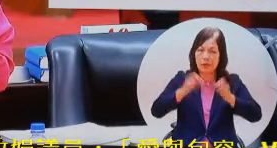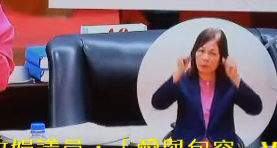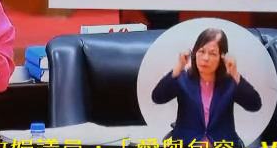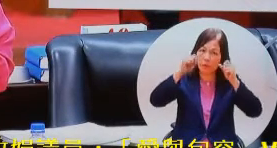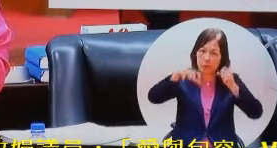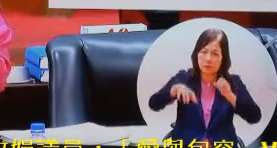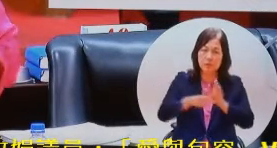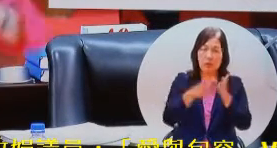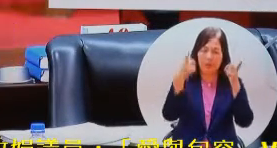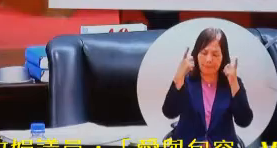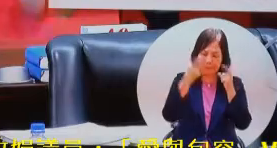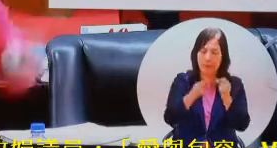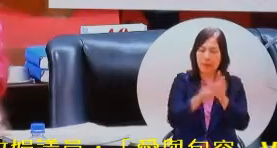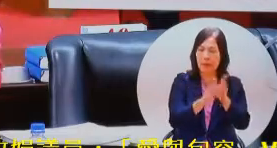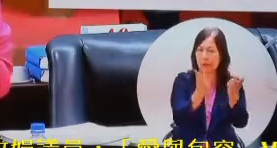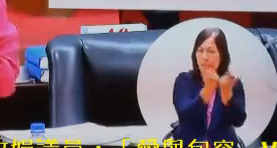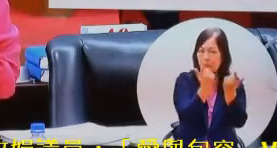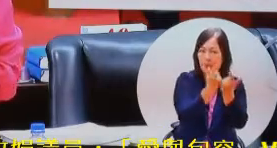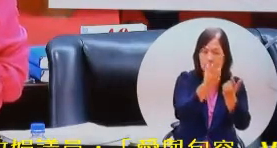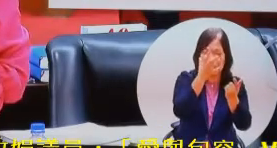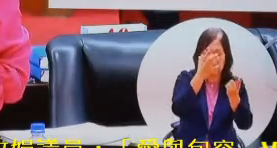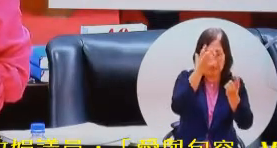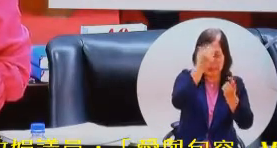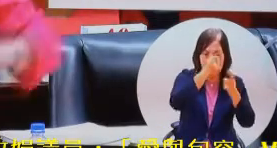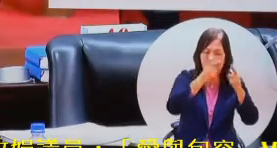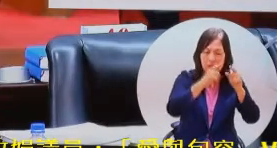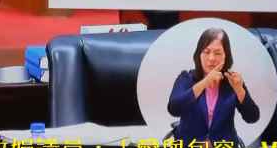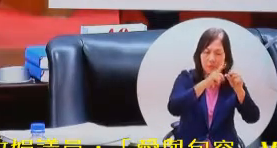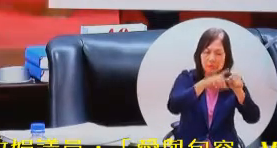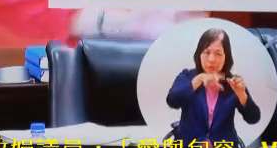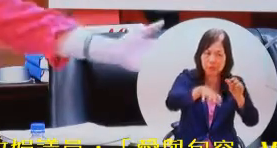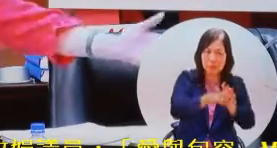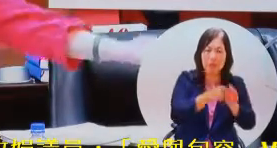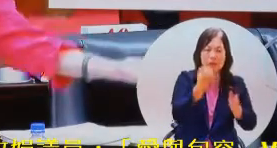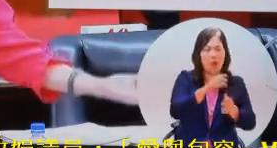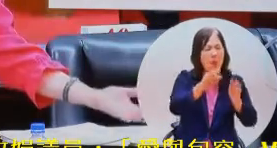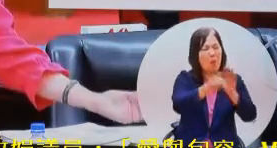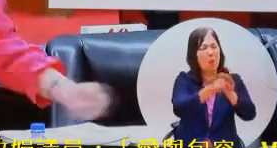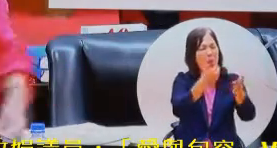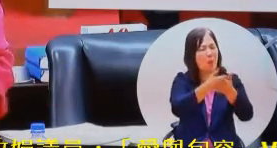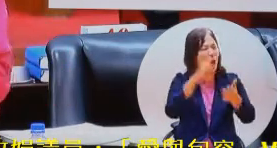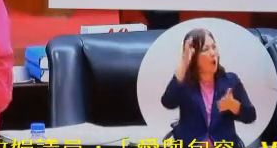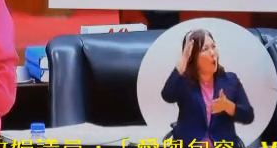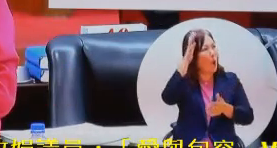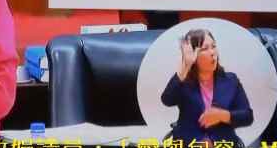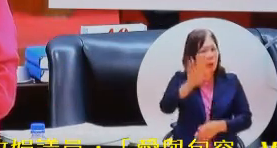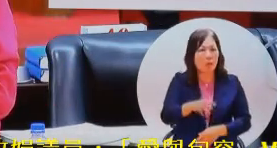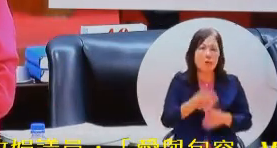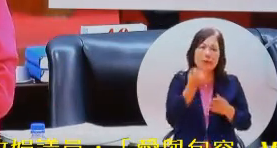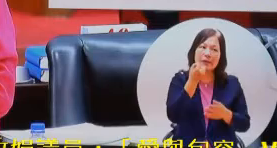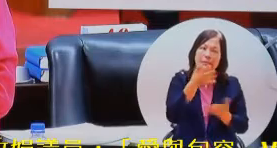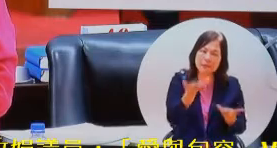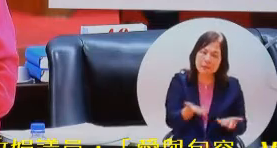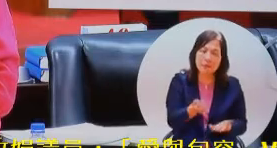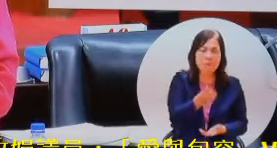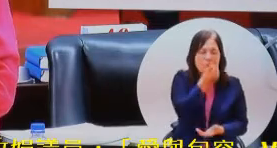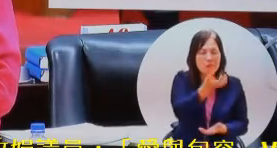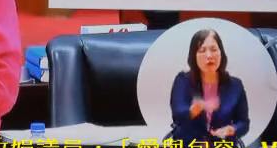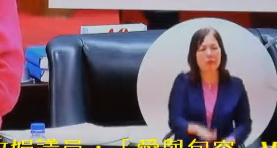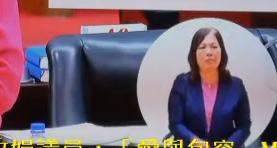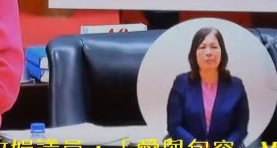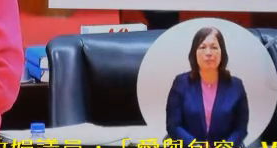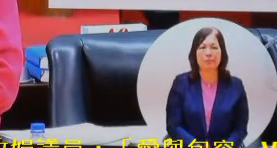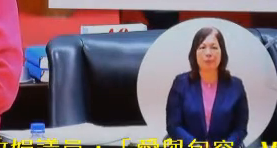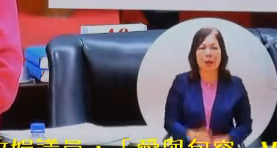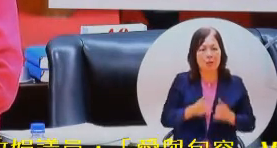要设立一个曾经讲的恩义，在成吉思汗画了一个大饼，结果呢，跳跳。为什么民进党去